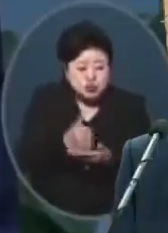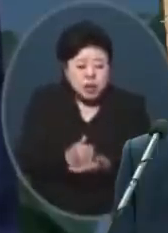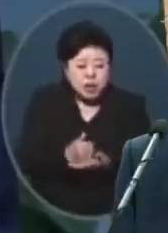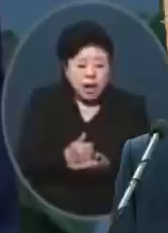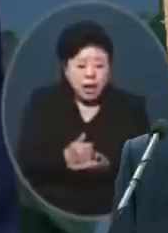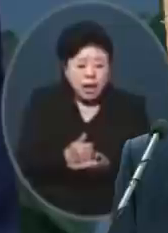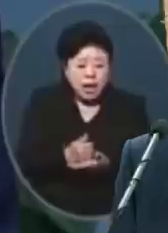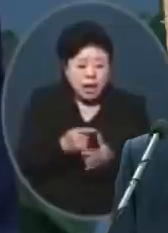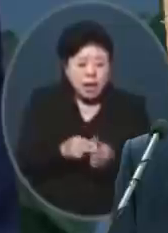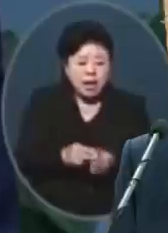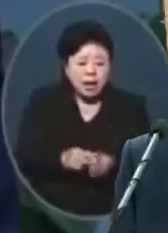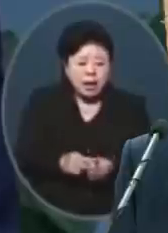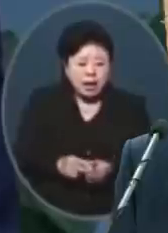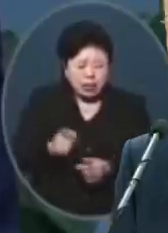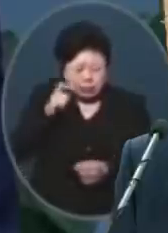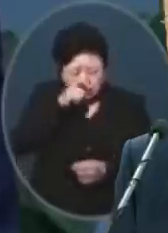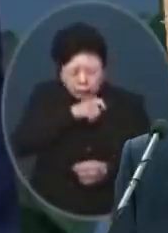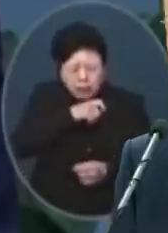죄와 더러움과